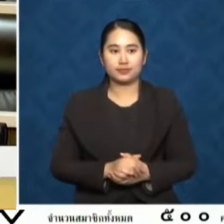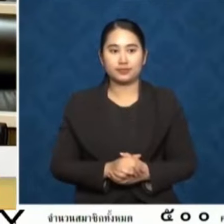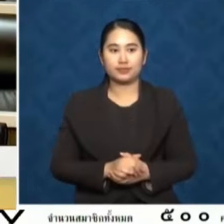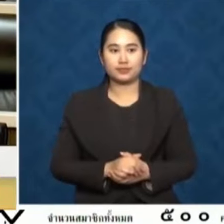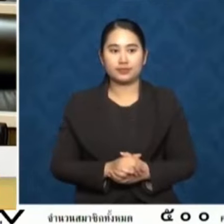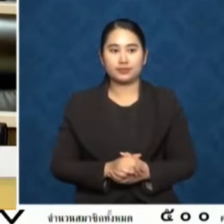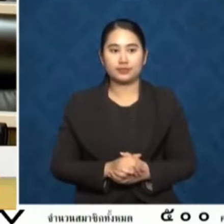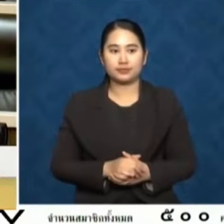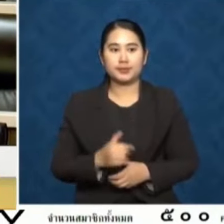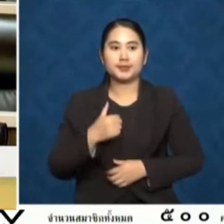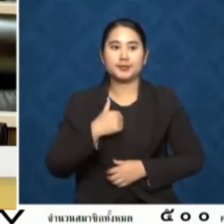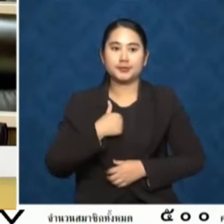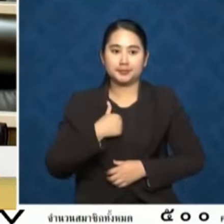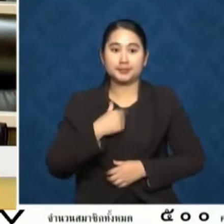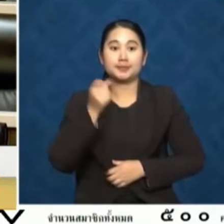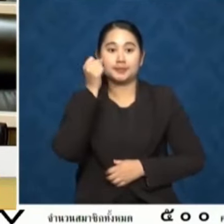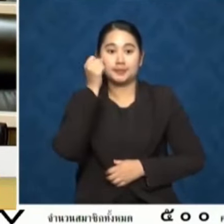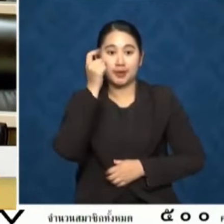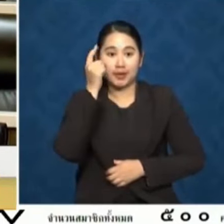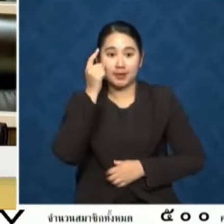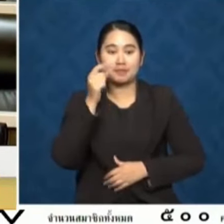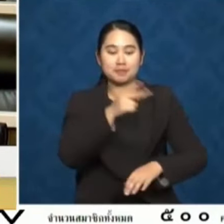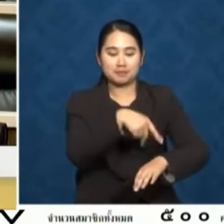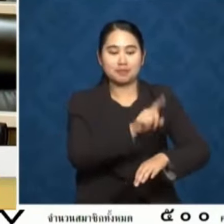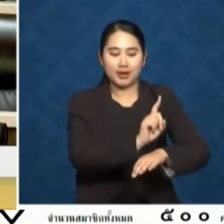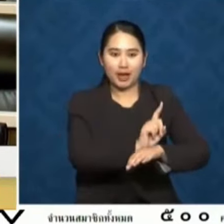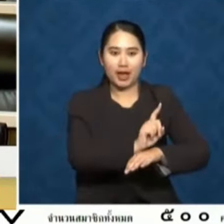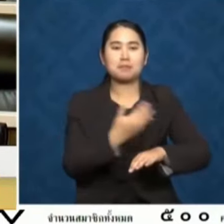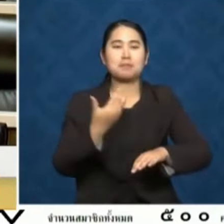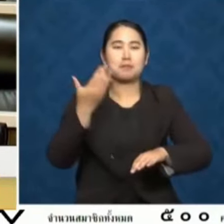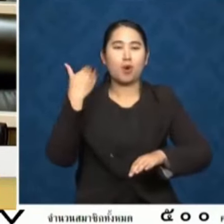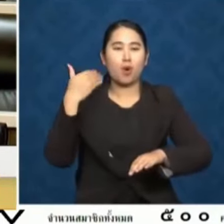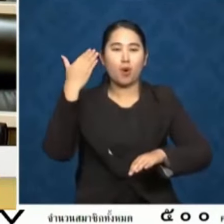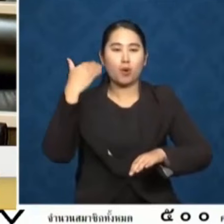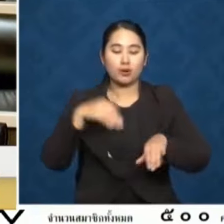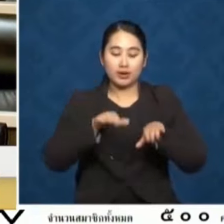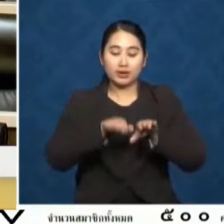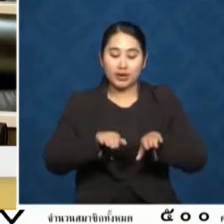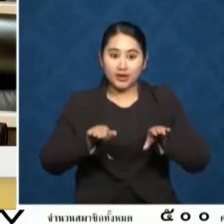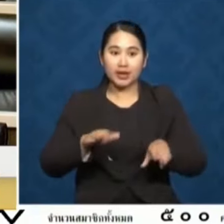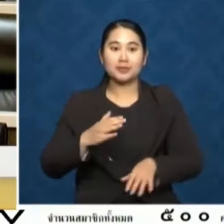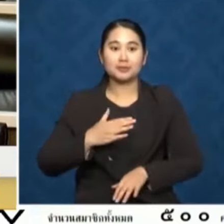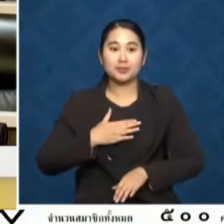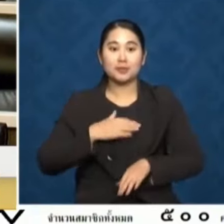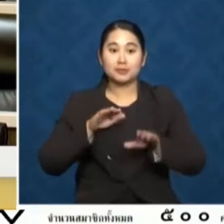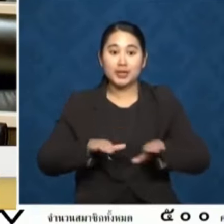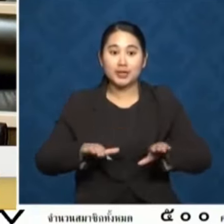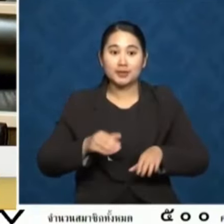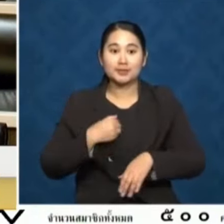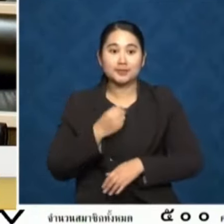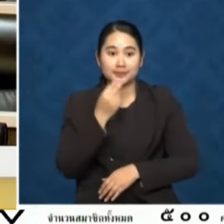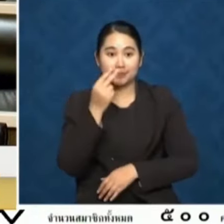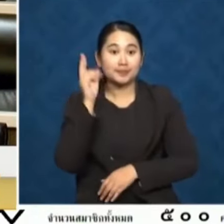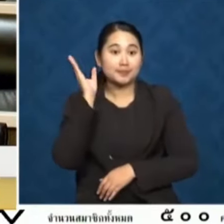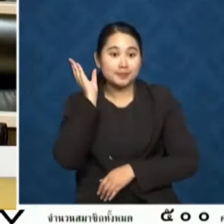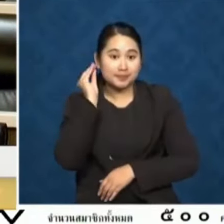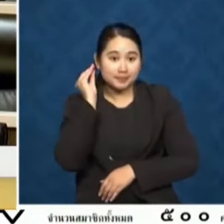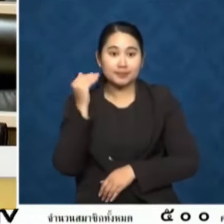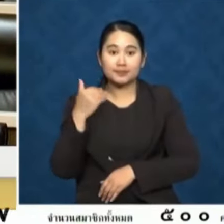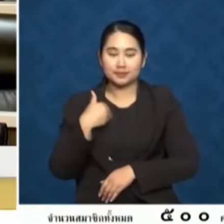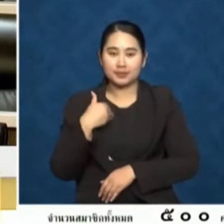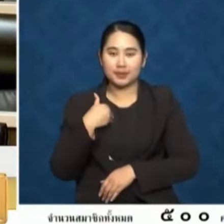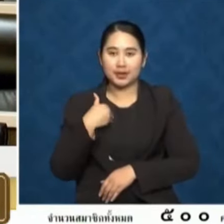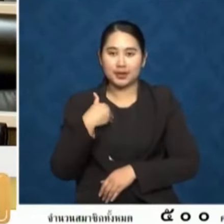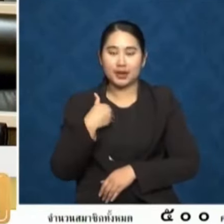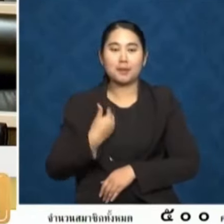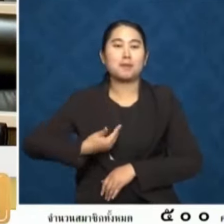ผมเข้าใจว่าท่านประธานก็เคยเป็นเด็กผมก็เคยเป็นเด็กท่านประธานเคยได้ยินไหมครับว่าตอน